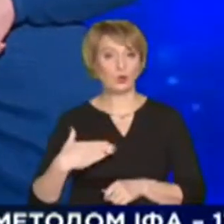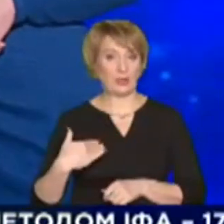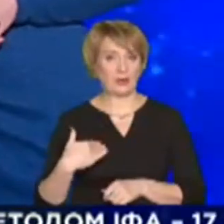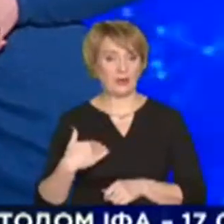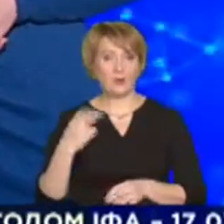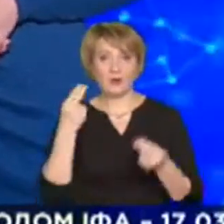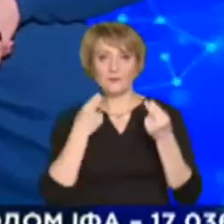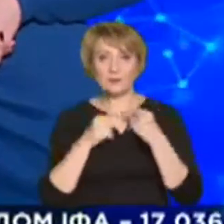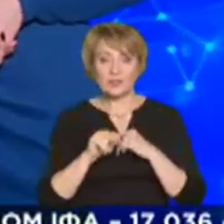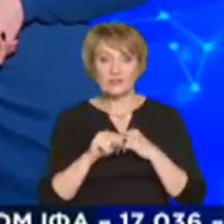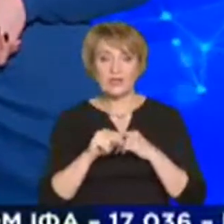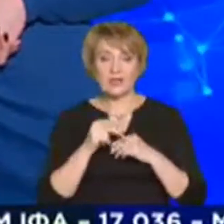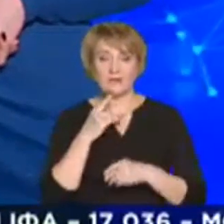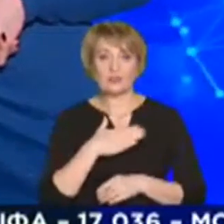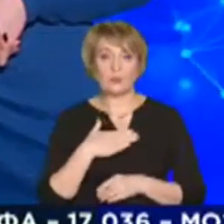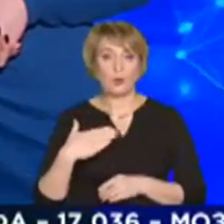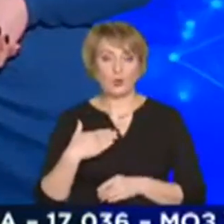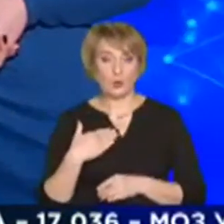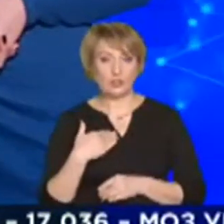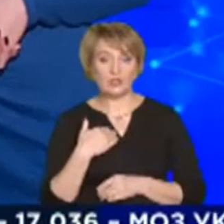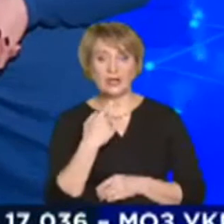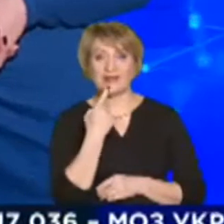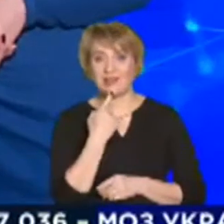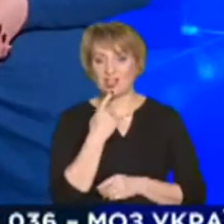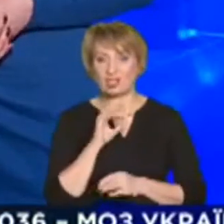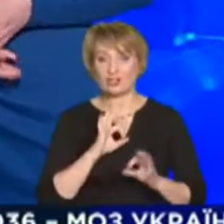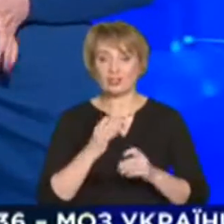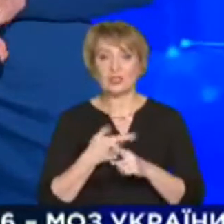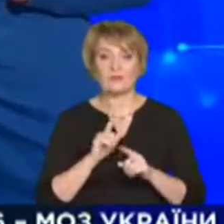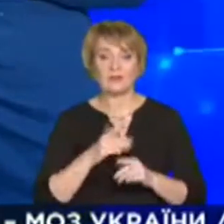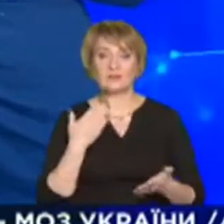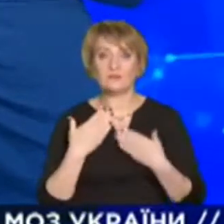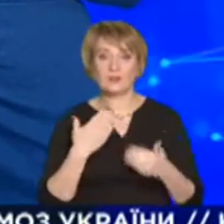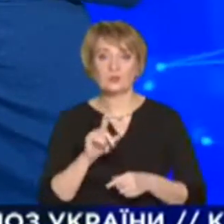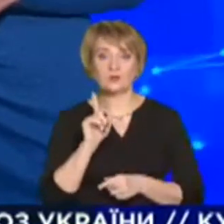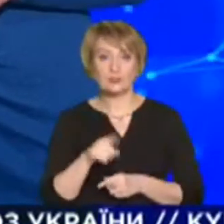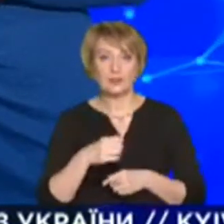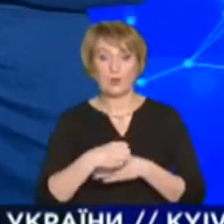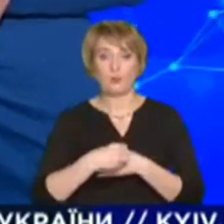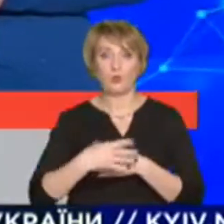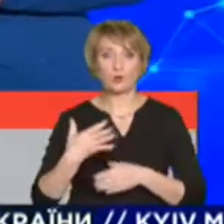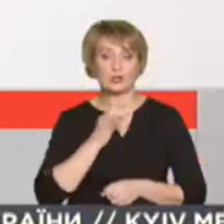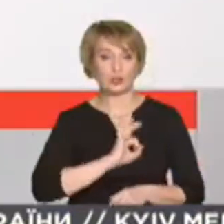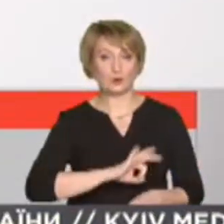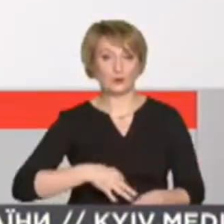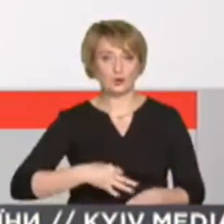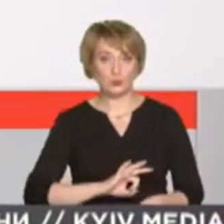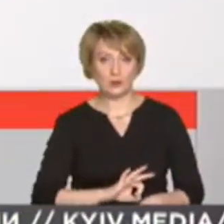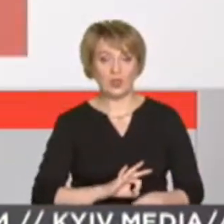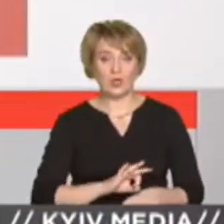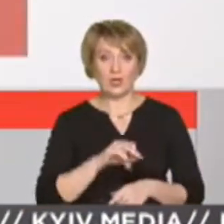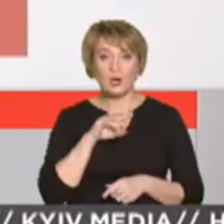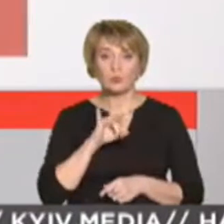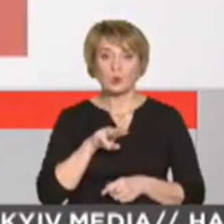злоякісних новоутворень молочної залози і яєчників, до спадкових варіантів раку відносяться також пухлини шлунка, кишківника, простати